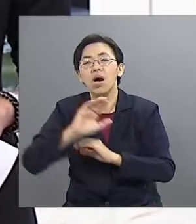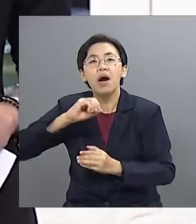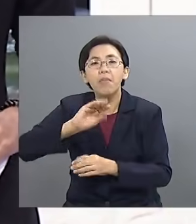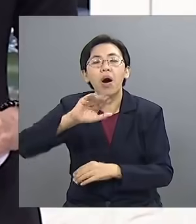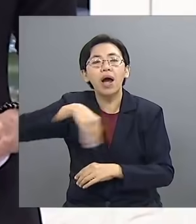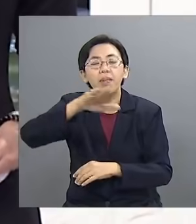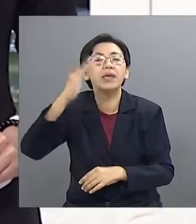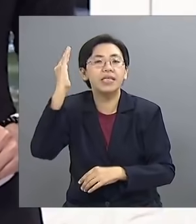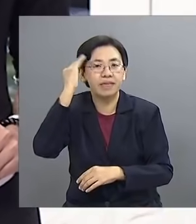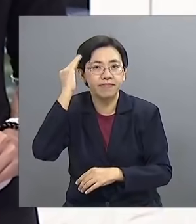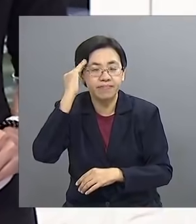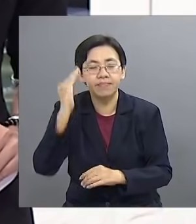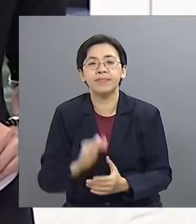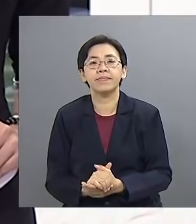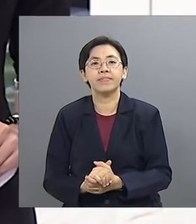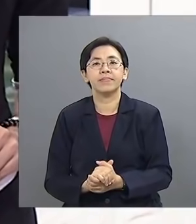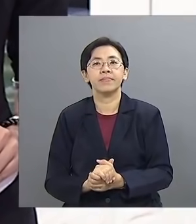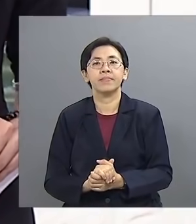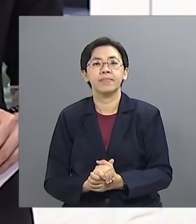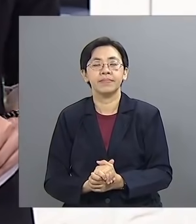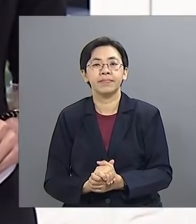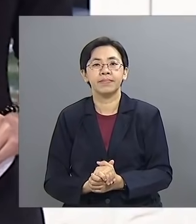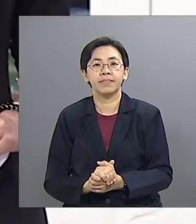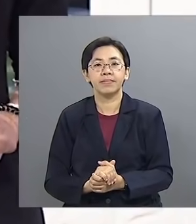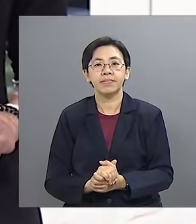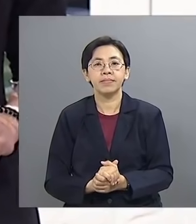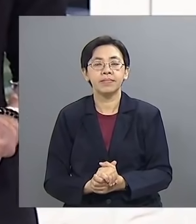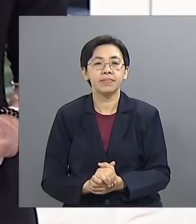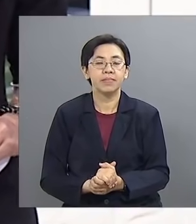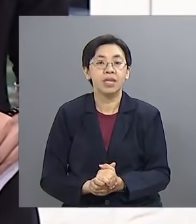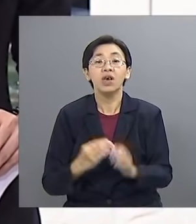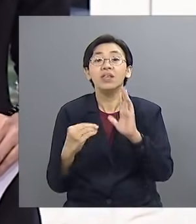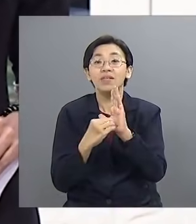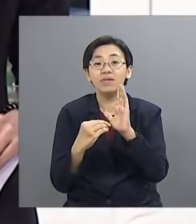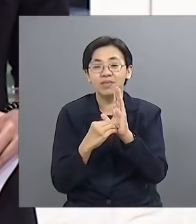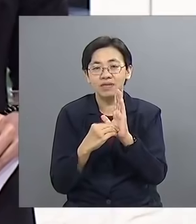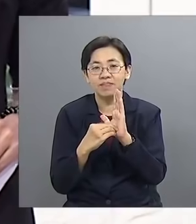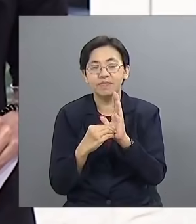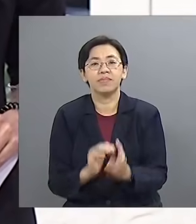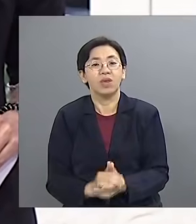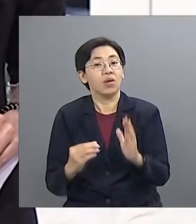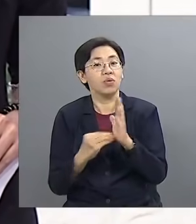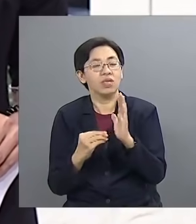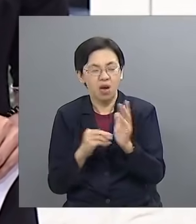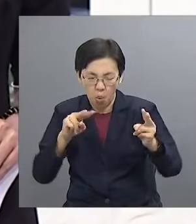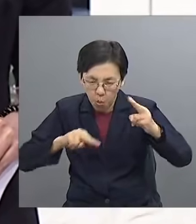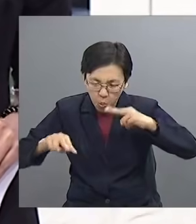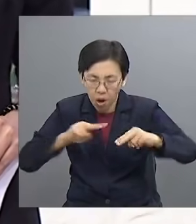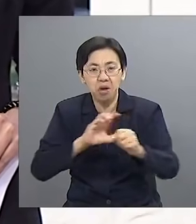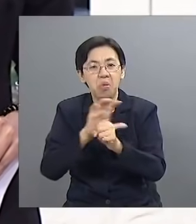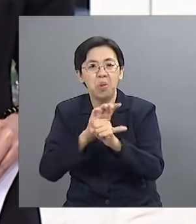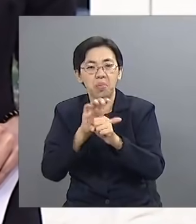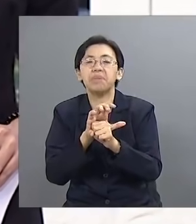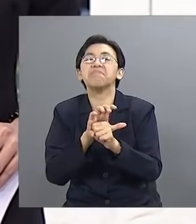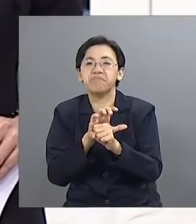คะคุณผู้ชมคะกลับมาในกรุงเทพกันหน่อยนะคะก็เป็นมาตรการควบคุมโควิด-19 ค่ะเพราะว่าทีมข่าวของเ